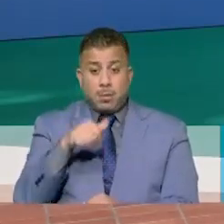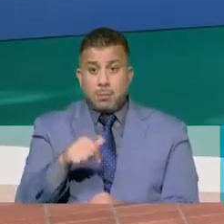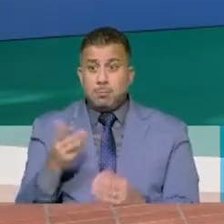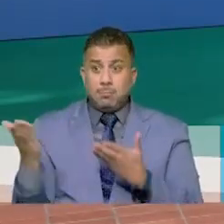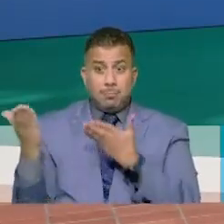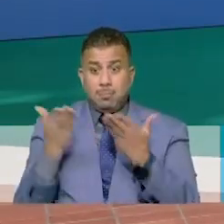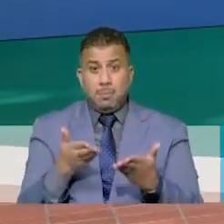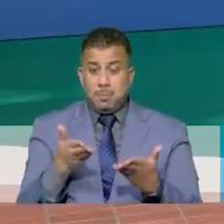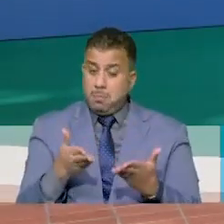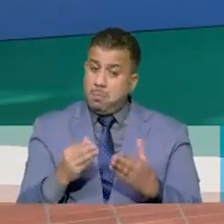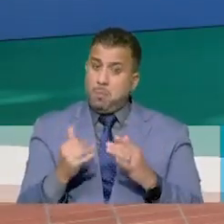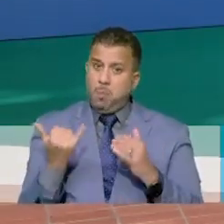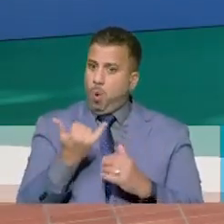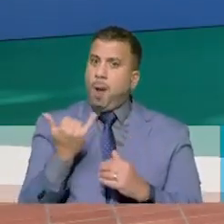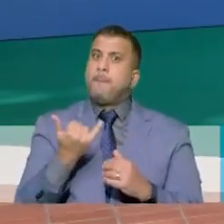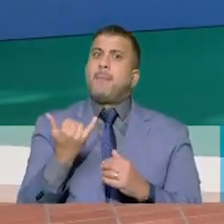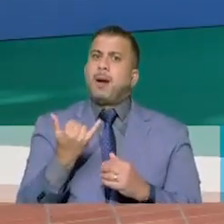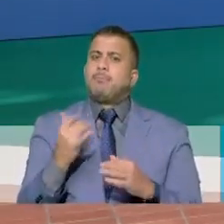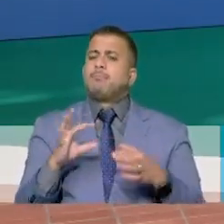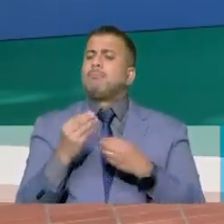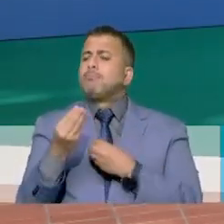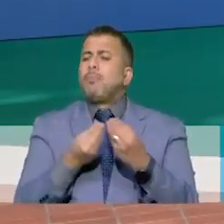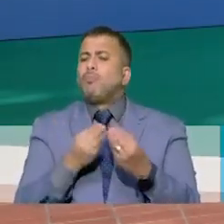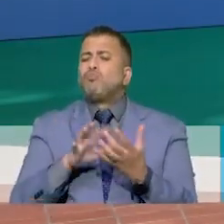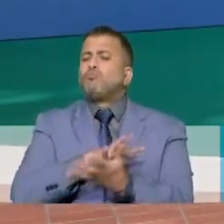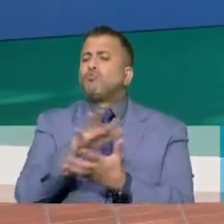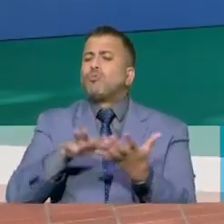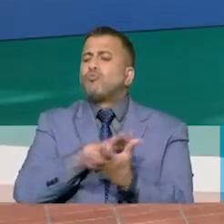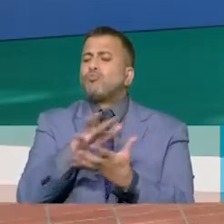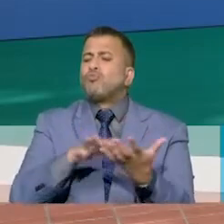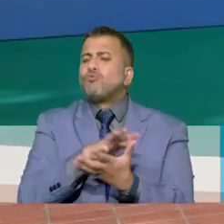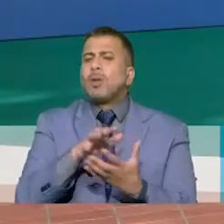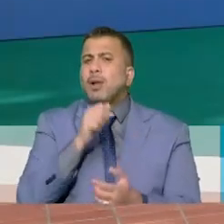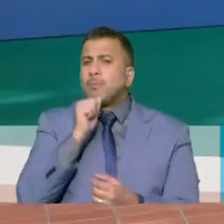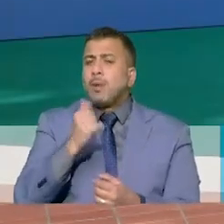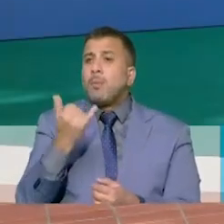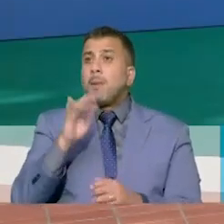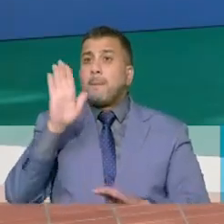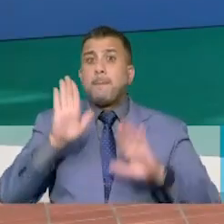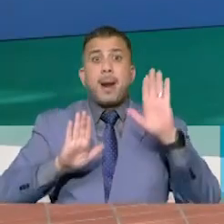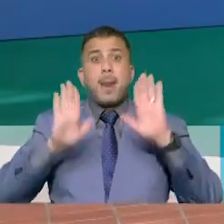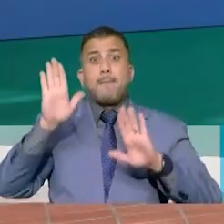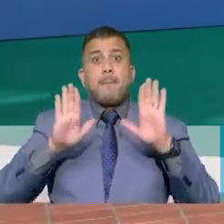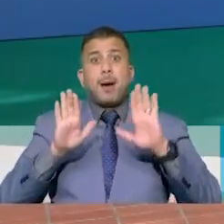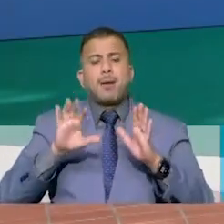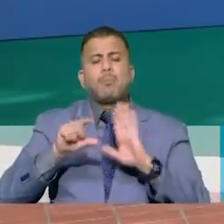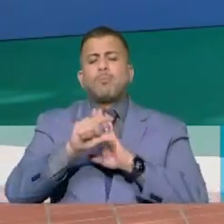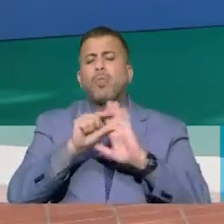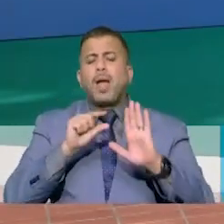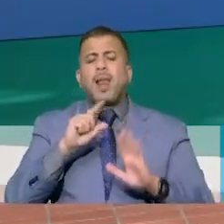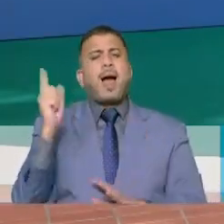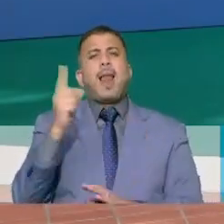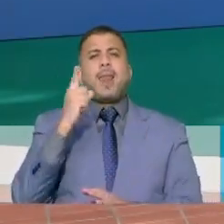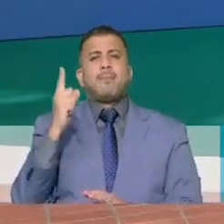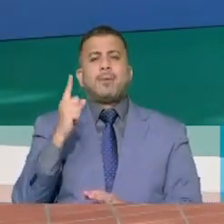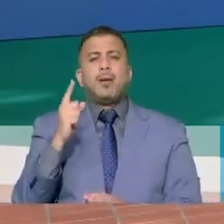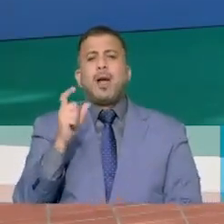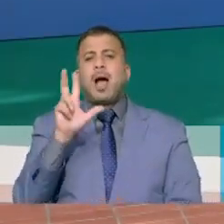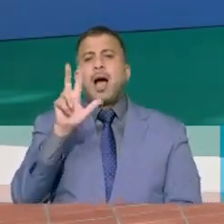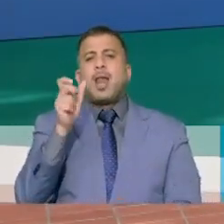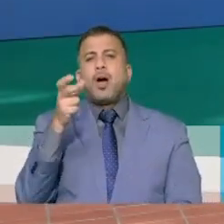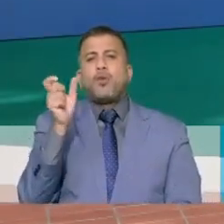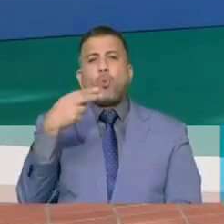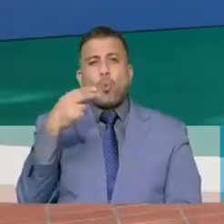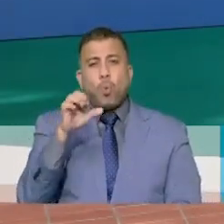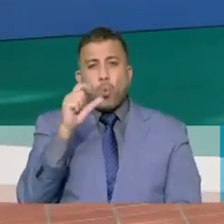خطوه مهمه في التعامل مع قضايا المناخ ويؤكد دور البرلمانيين في القضايا العالميه لاخبار الدار العنود